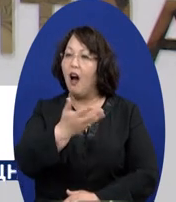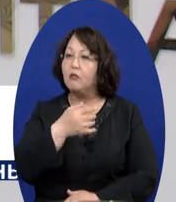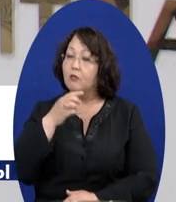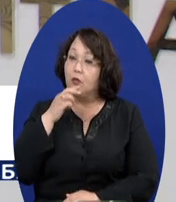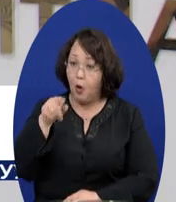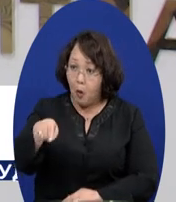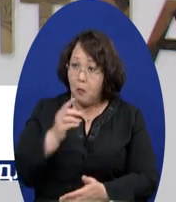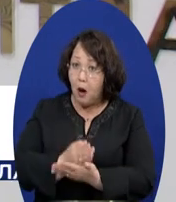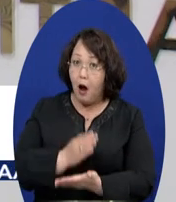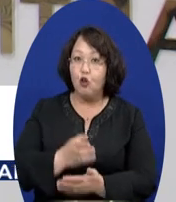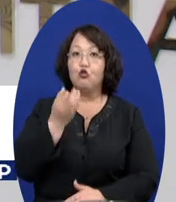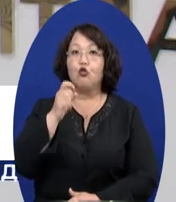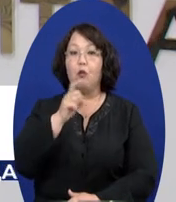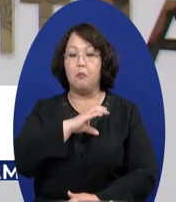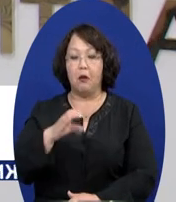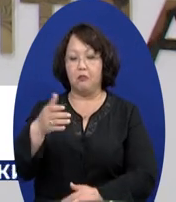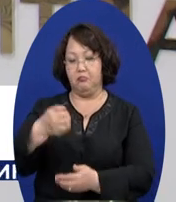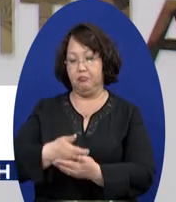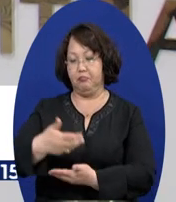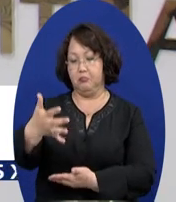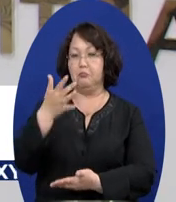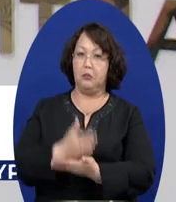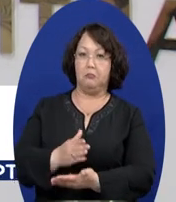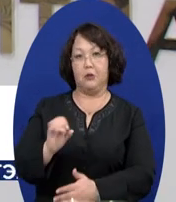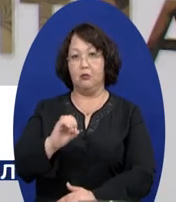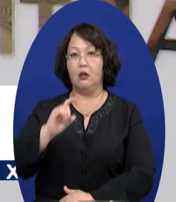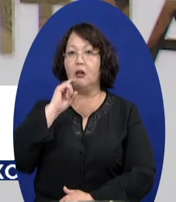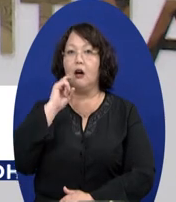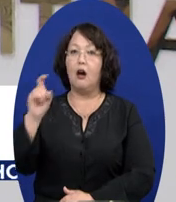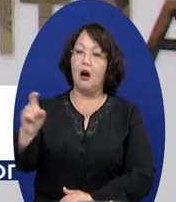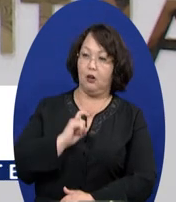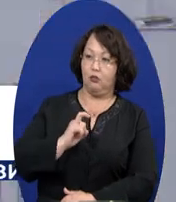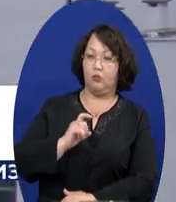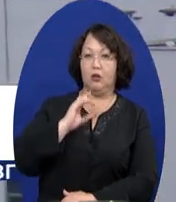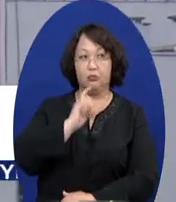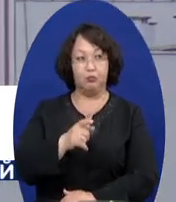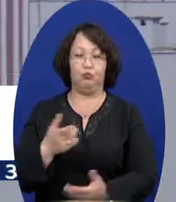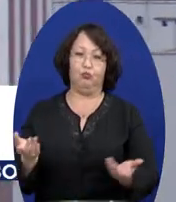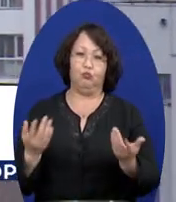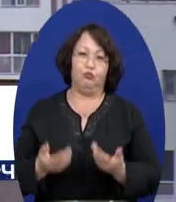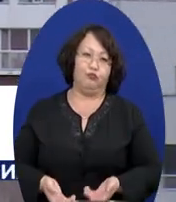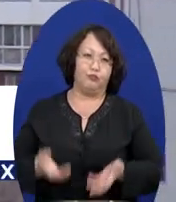хэрэгтэй. Хамгийн өөрт ойрхон цаг хугацаа хэмнэх асуудал бол сөөх рүү ороод асуучгал асуудал байна.